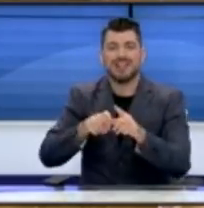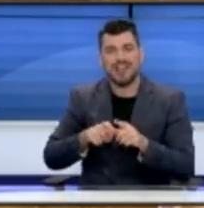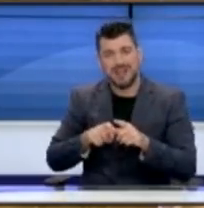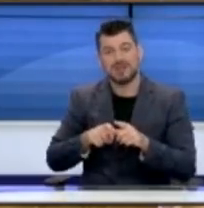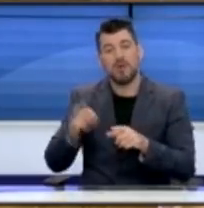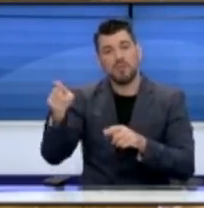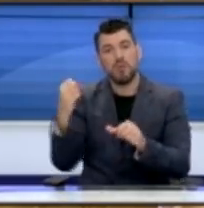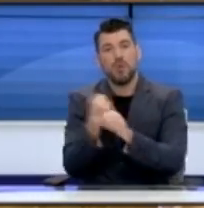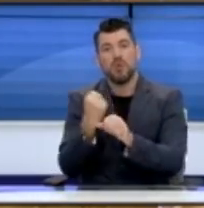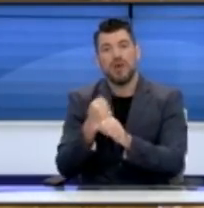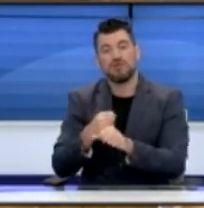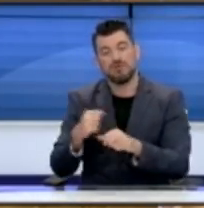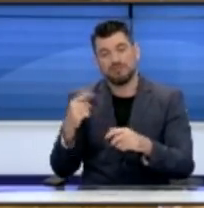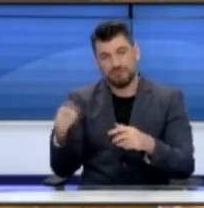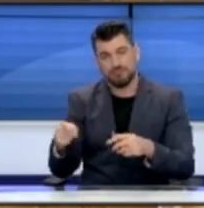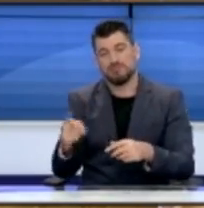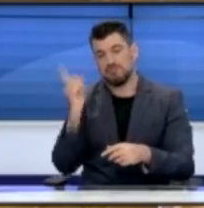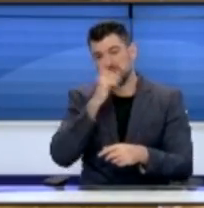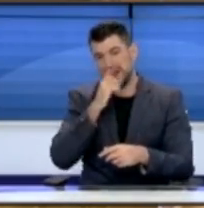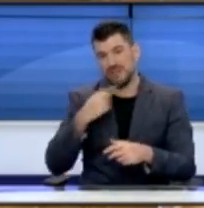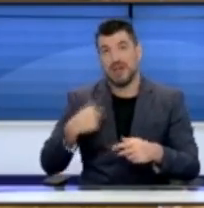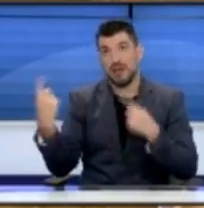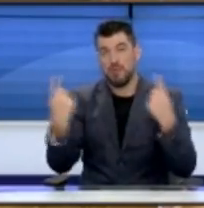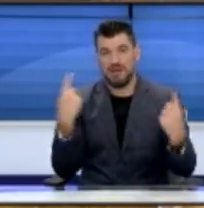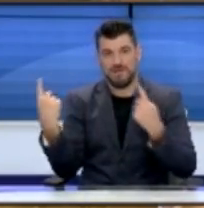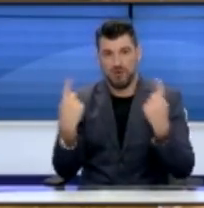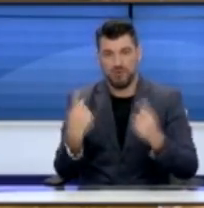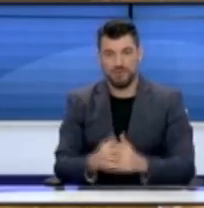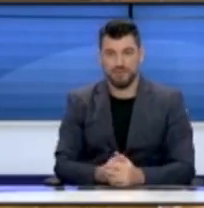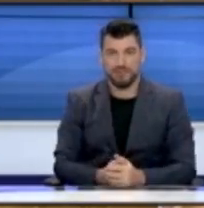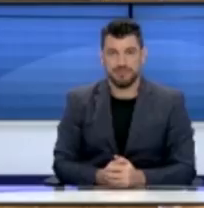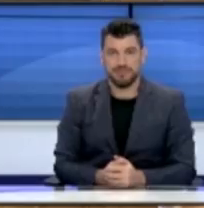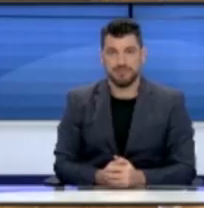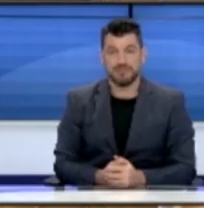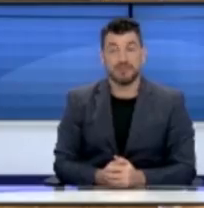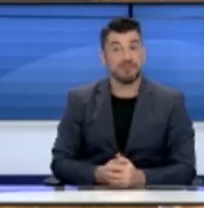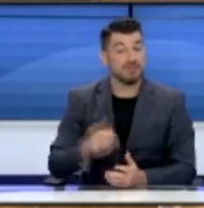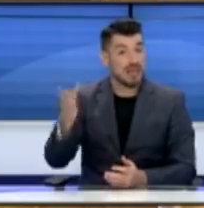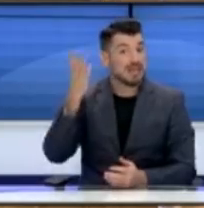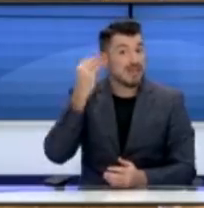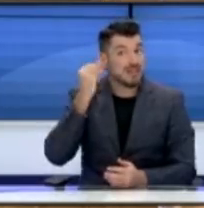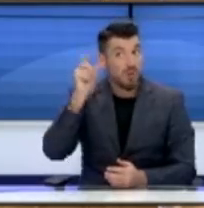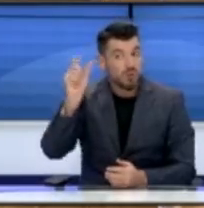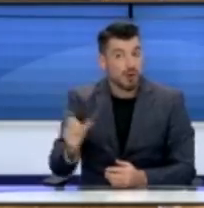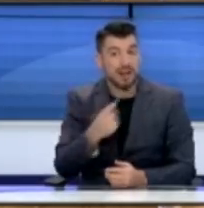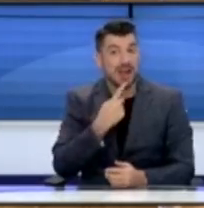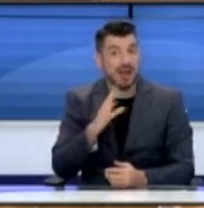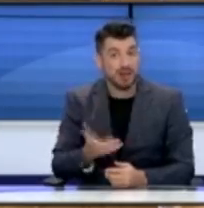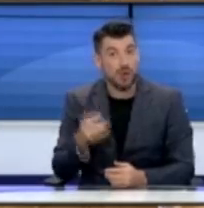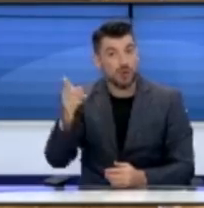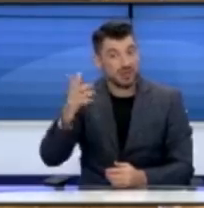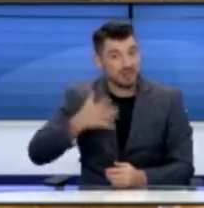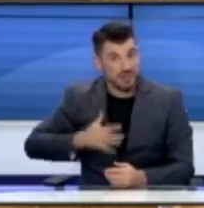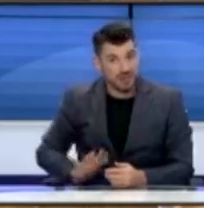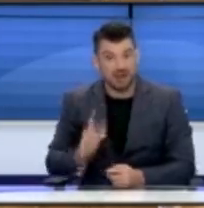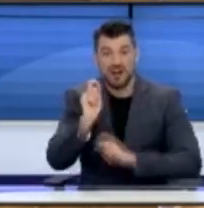Σας ακούσαμε να λέτε πως η κυβέρνησή σας θέλει και ξέρει και μπορεί να ξαναχτίσει ό,τι γκρέμισαν οι